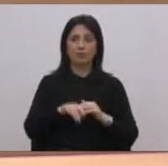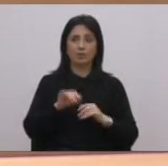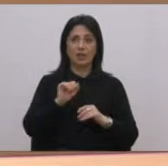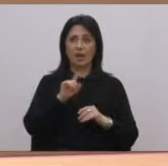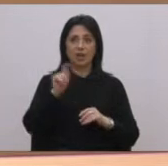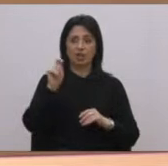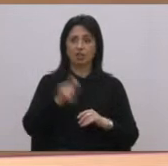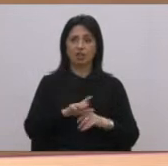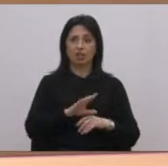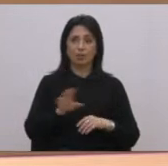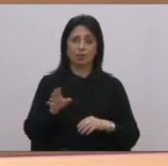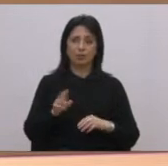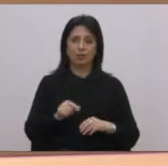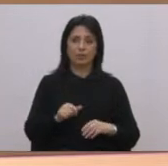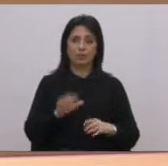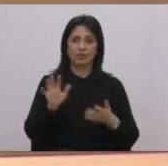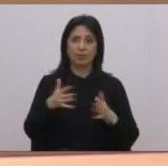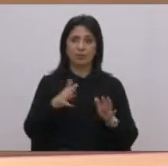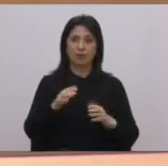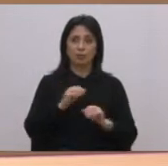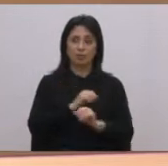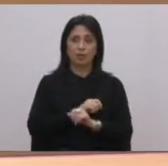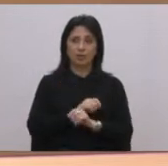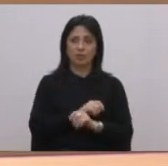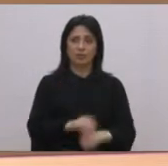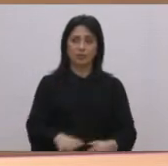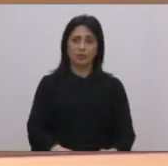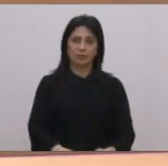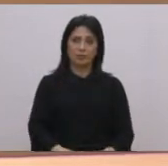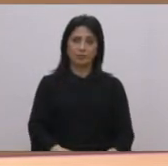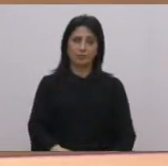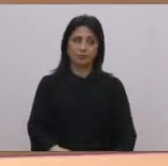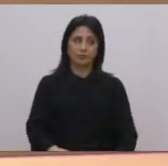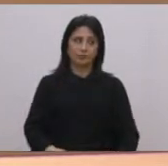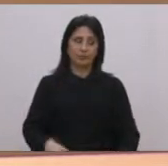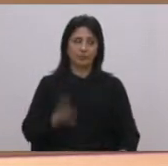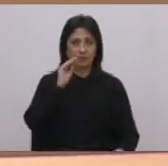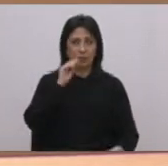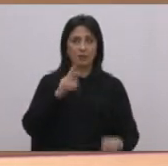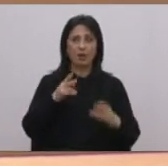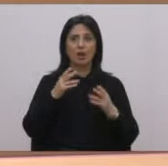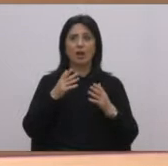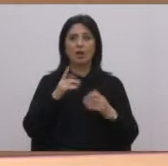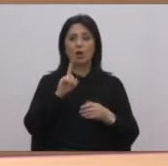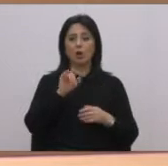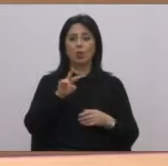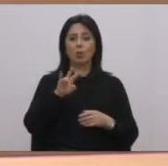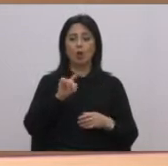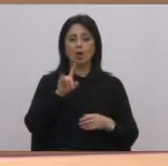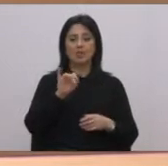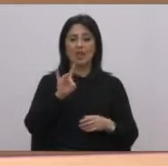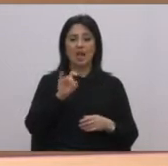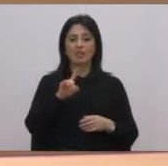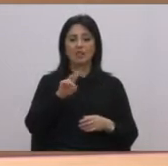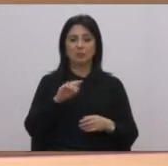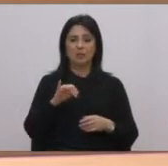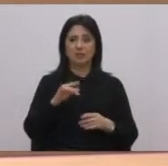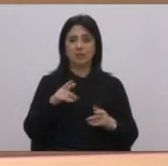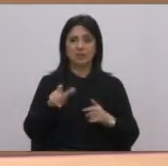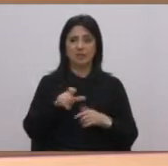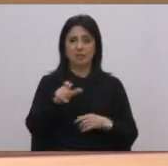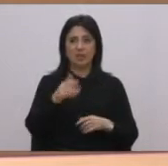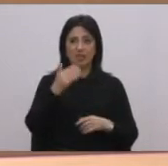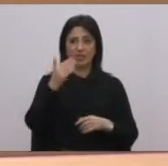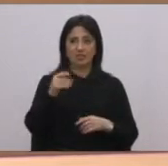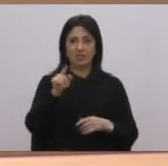ჩამოდის ბათუმში დასასვენებლად. როდის გაიხსნება ხულო ზარზმის გზა?